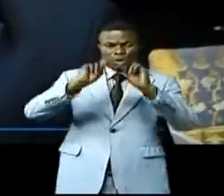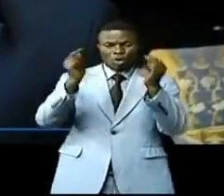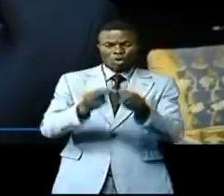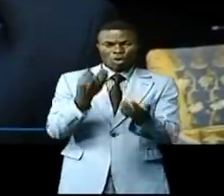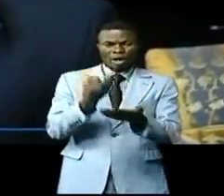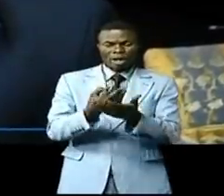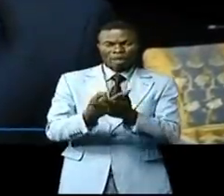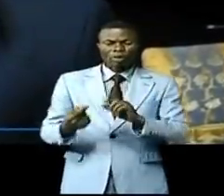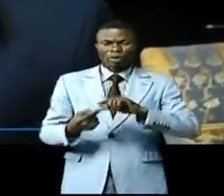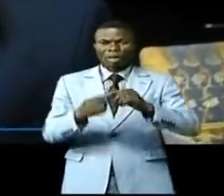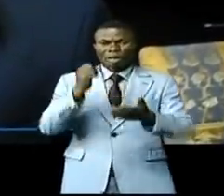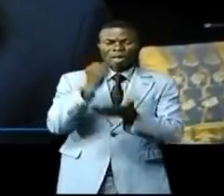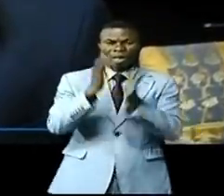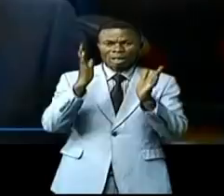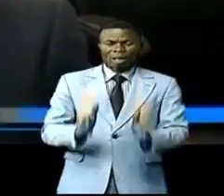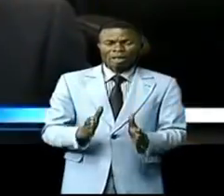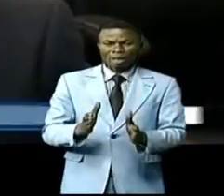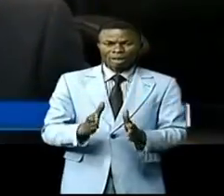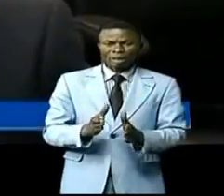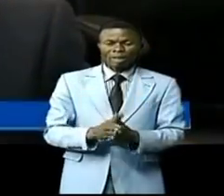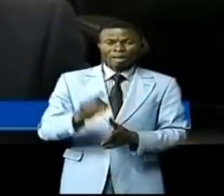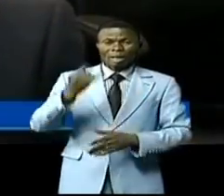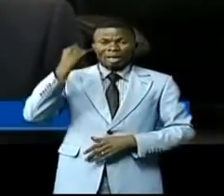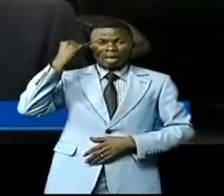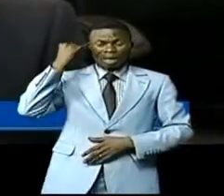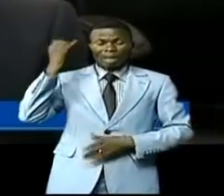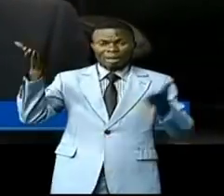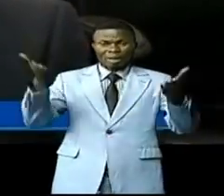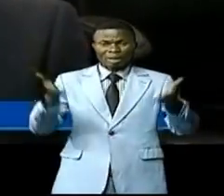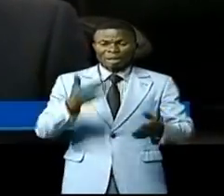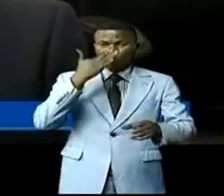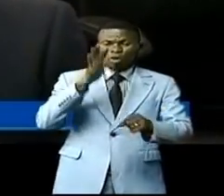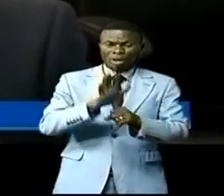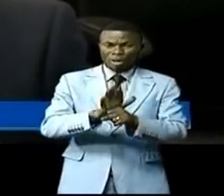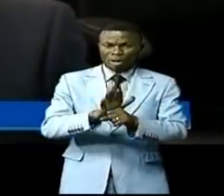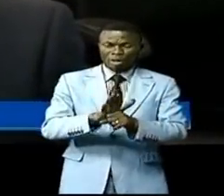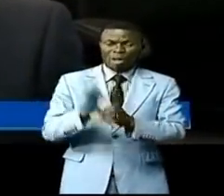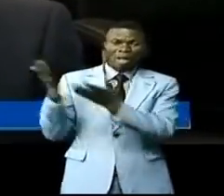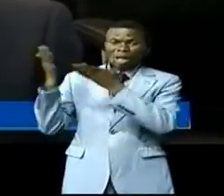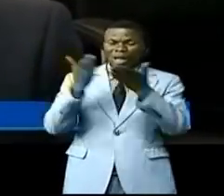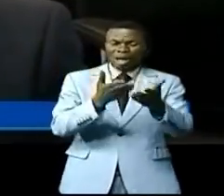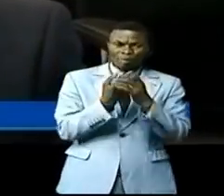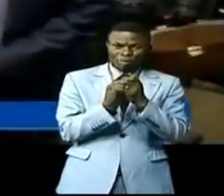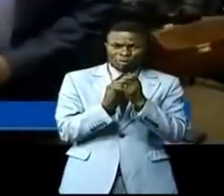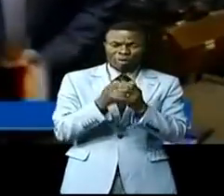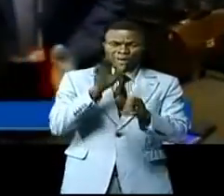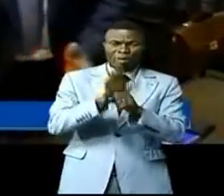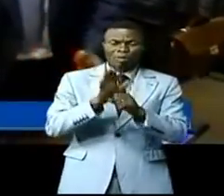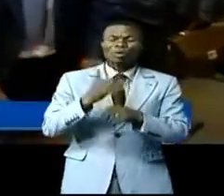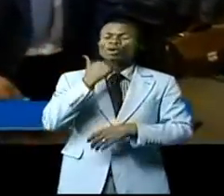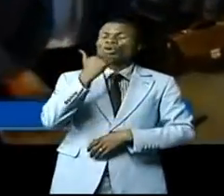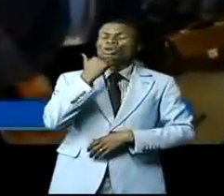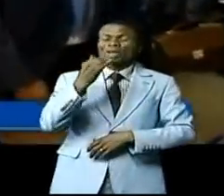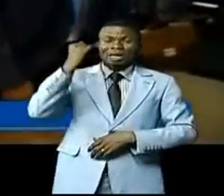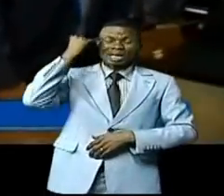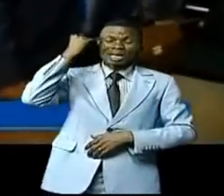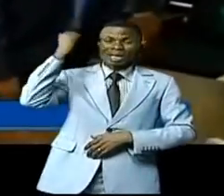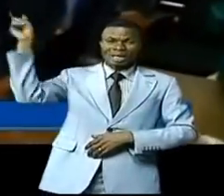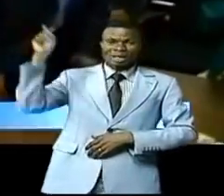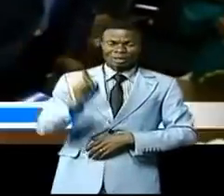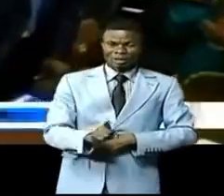spéciale, l'ambassadeur de l'Inde en RDC a promis d'amener dans le tout prochain jour plusieurs investisseurs indiens